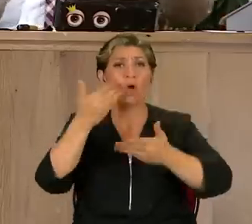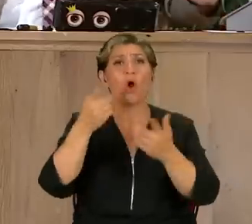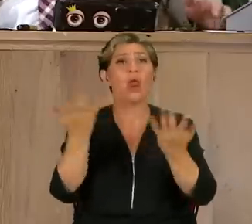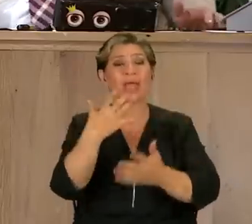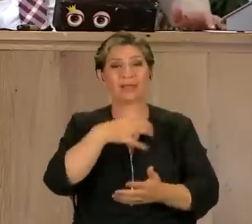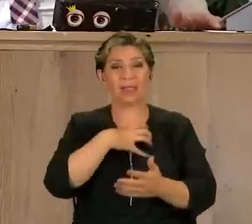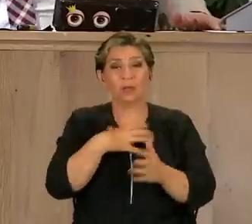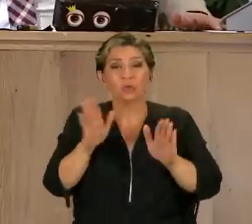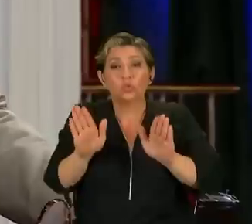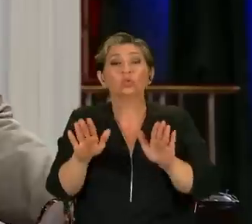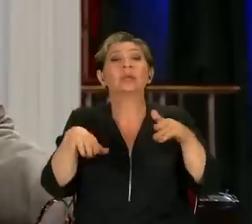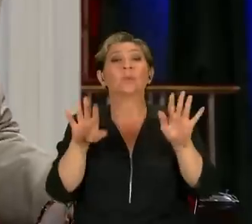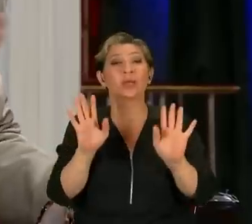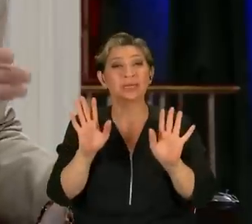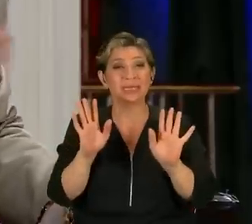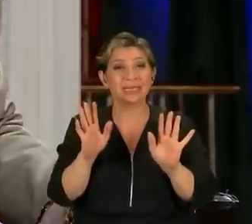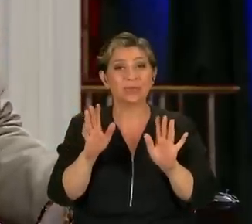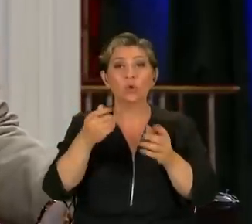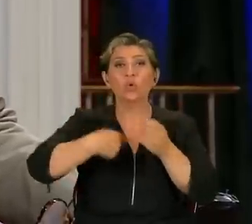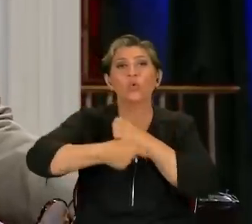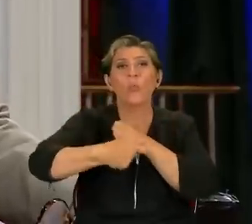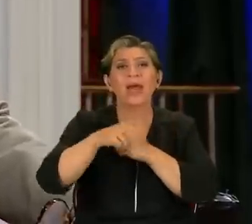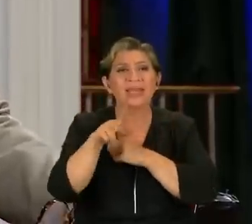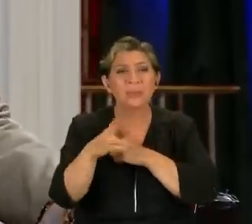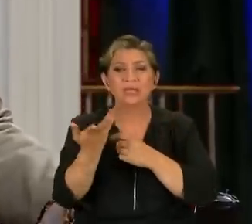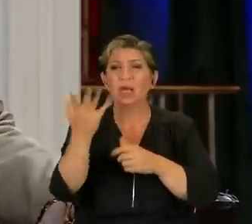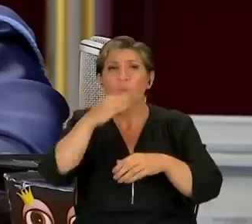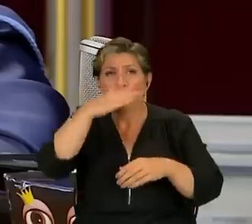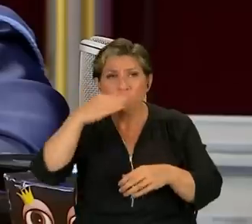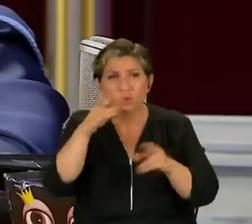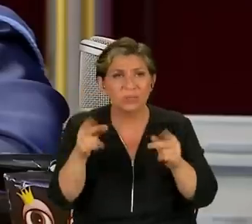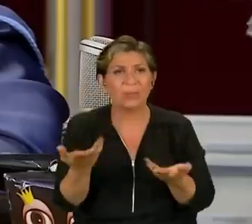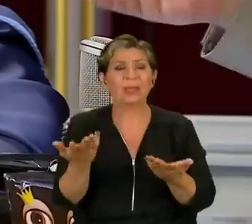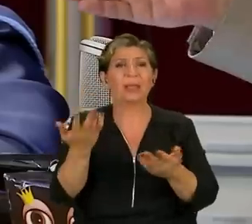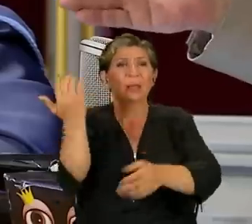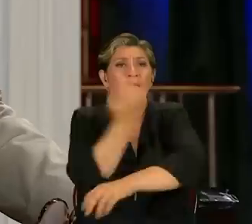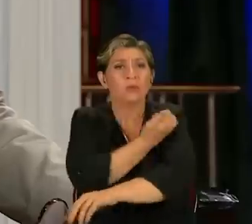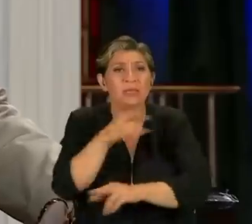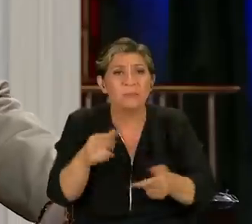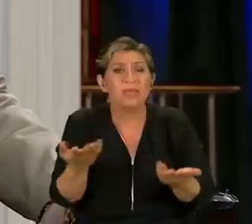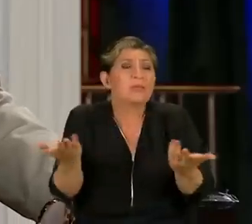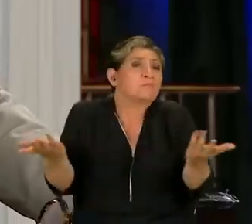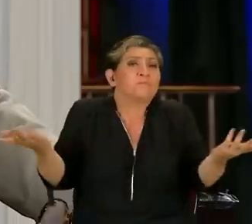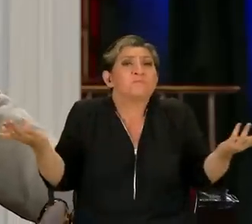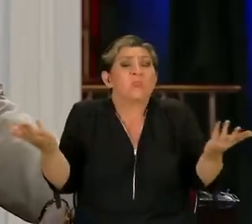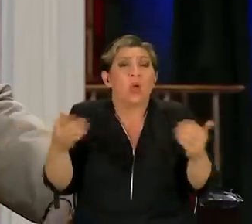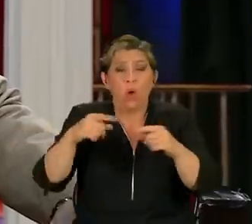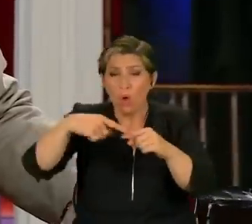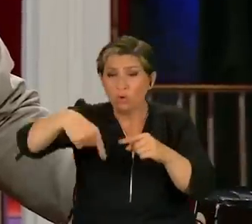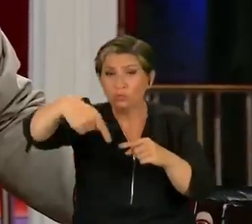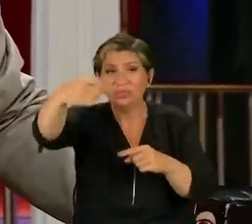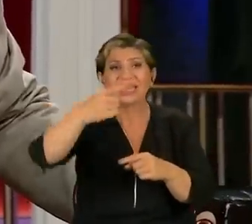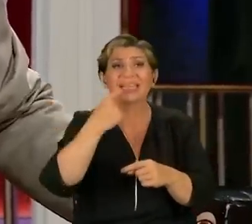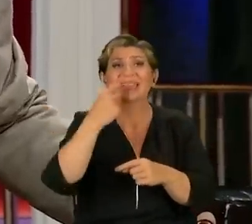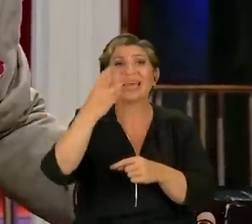öyle kendilerini durduramıyorlar ki sanki kumar gibi, sanki uyuşturucu gibi. Yani belki de önümüzdeki